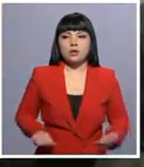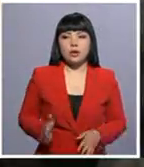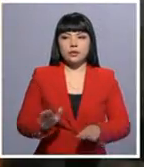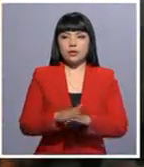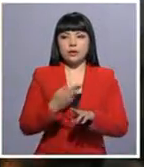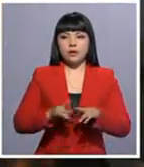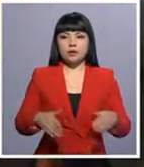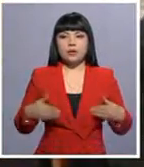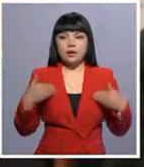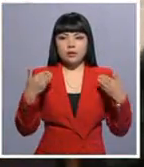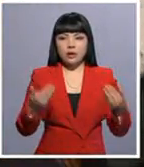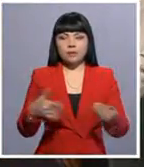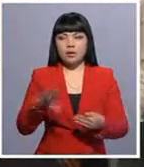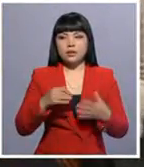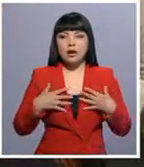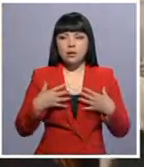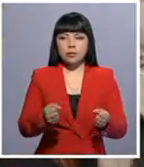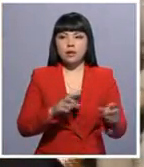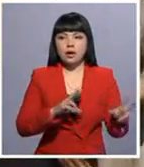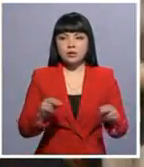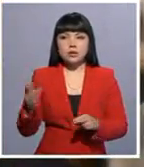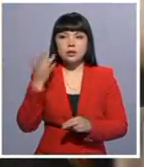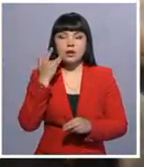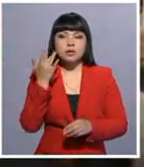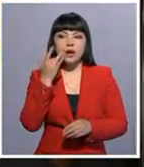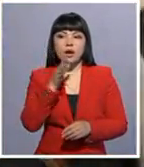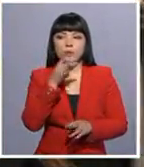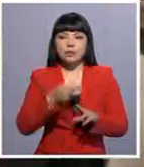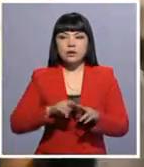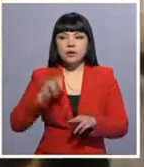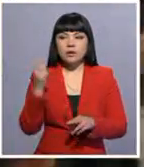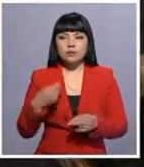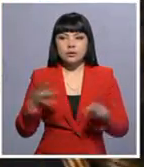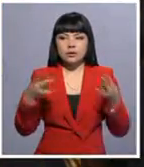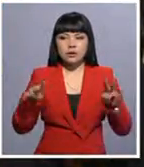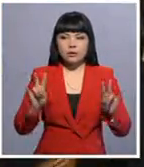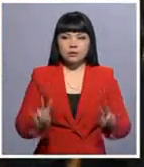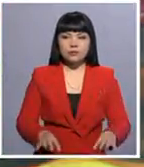бірлік келсін. Аман болайық, әр уақытта соғыс болмасын.